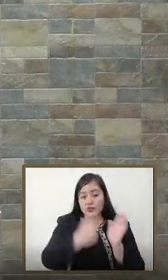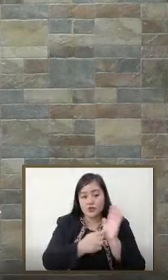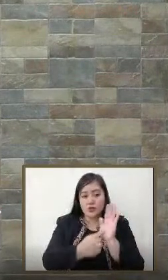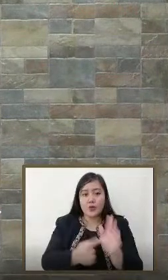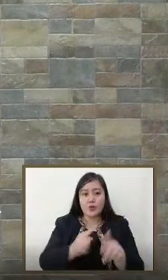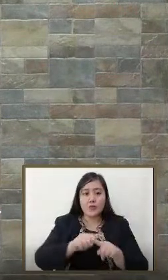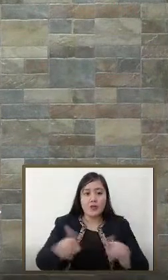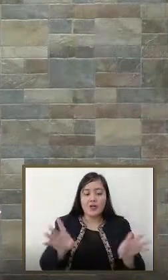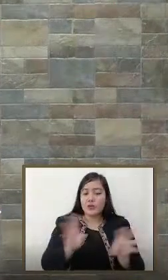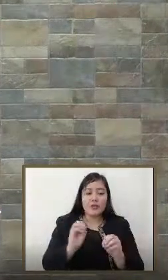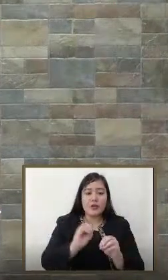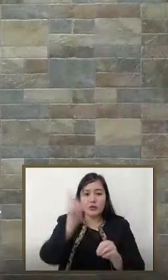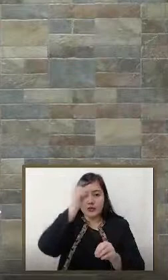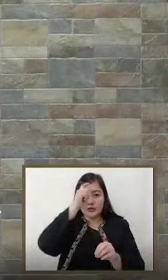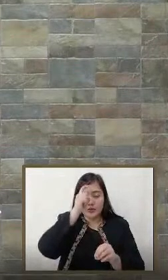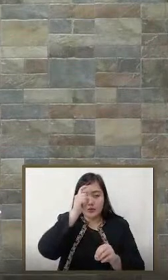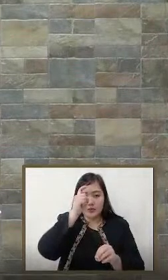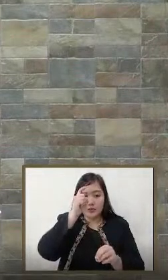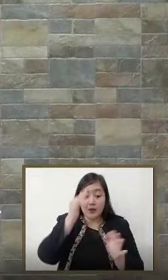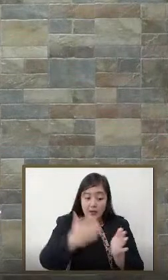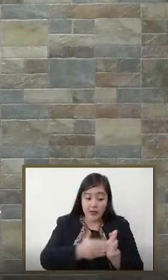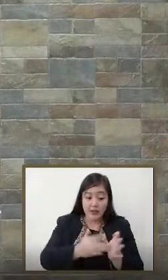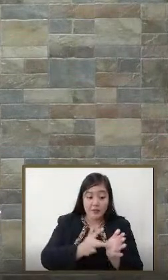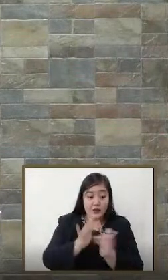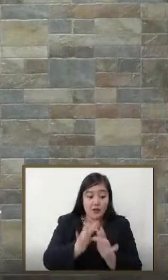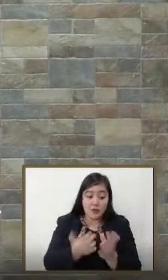Because wisdom from above is peaceable.